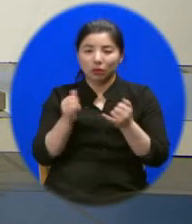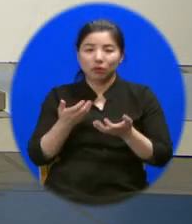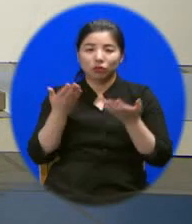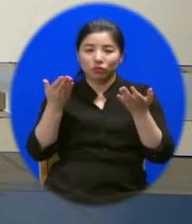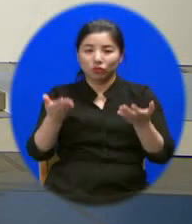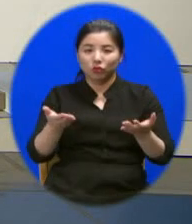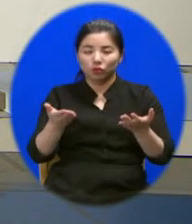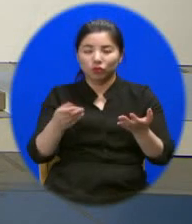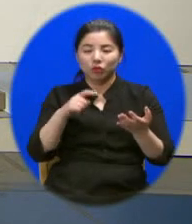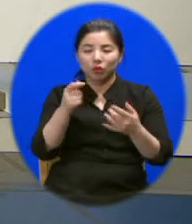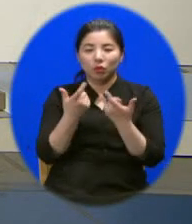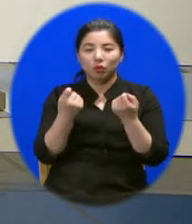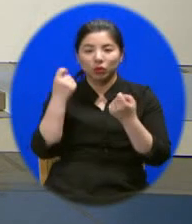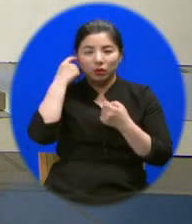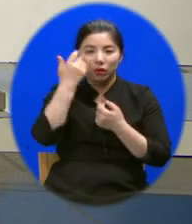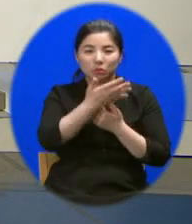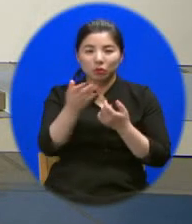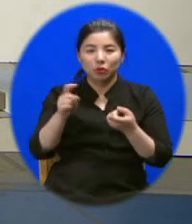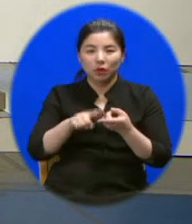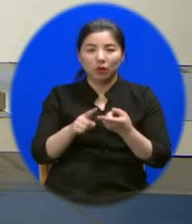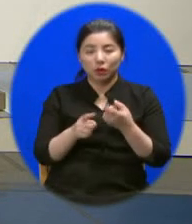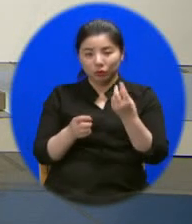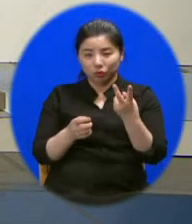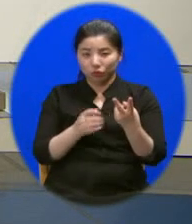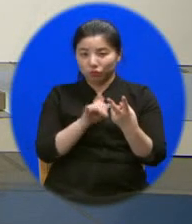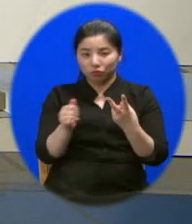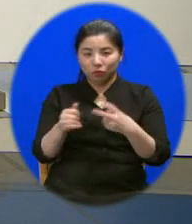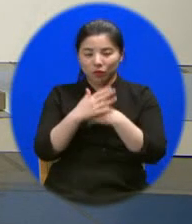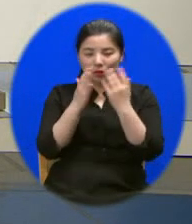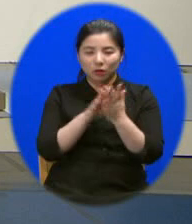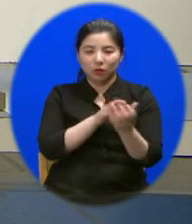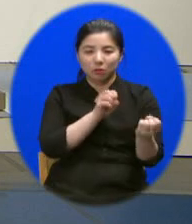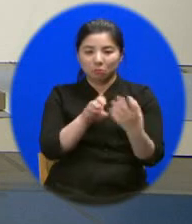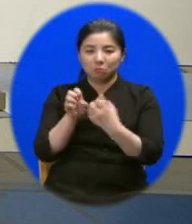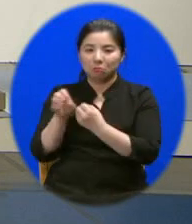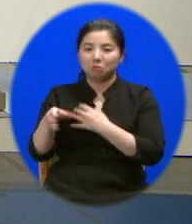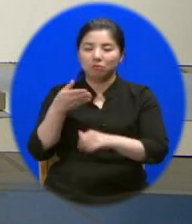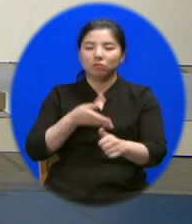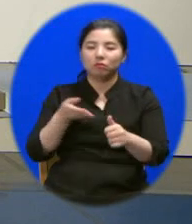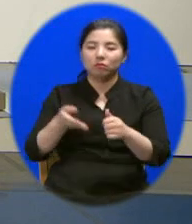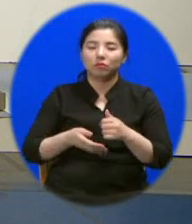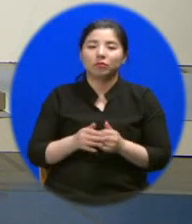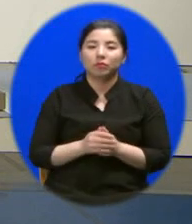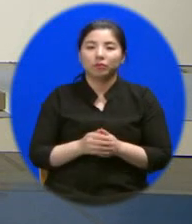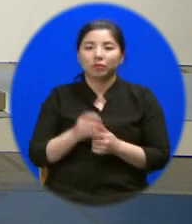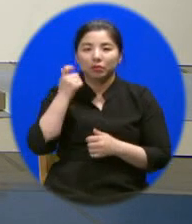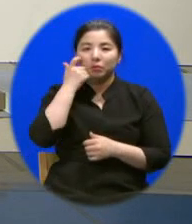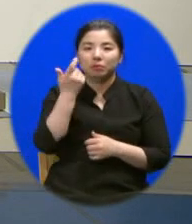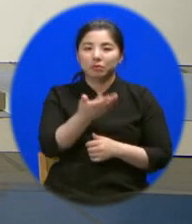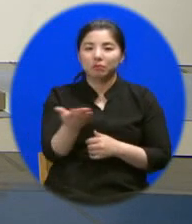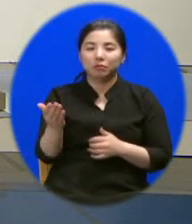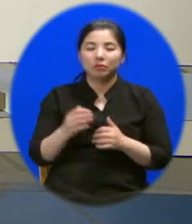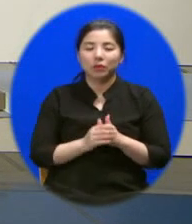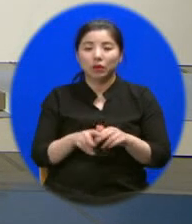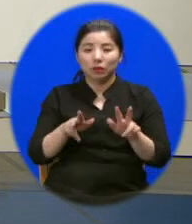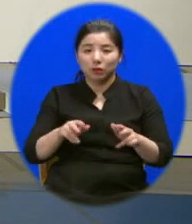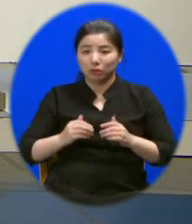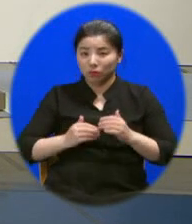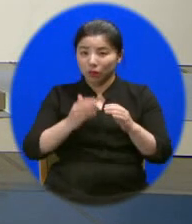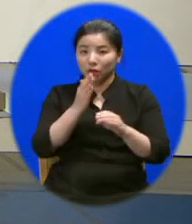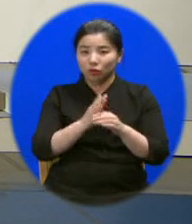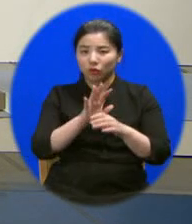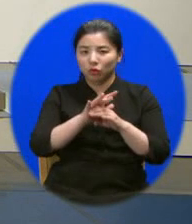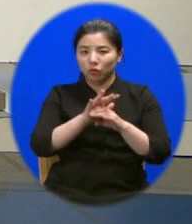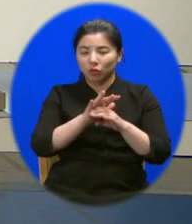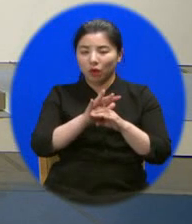공통 질문에 두 후보가 차례로 답변을 하시면 되겠습니다 자 질문 드리죠 현재 진행 중인 이 코로나